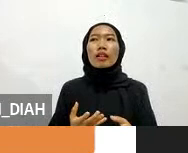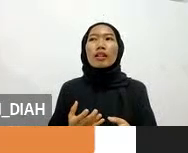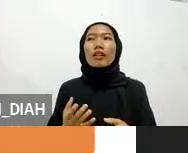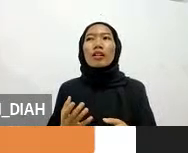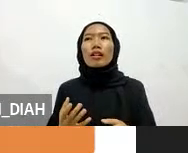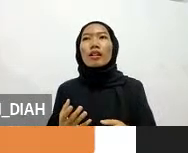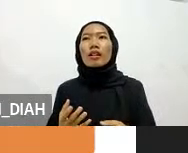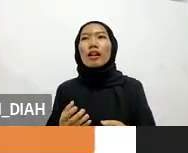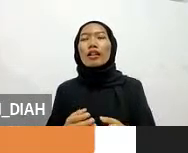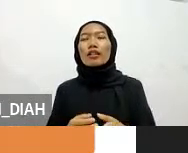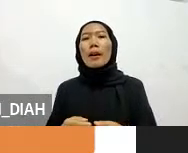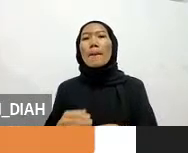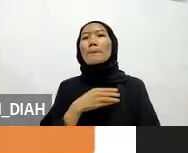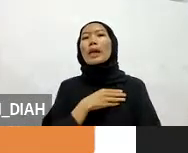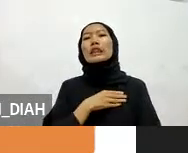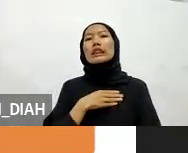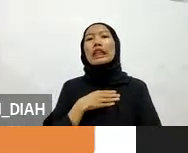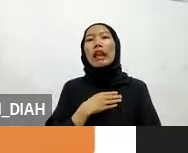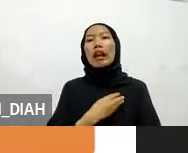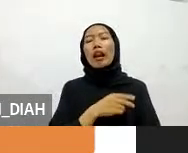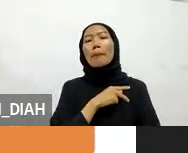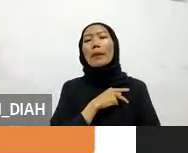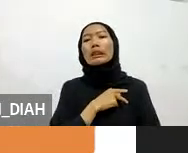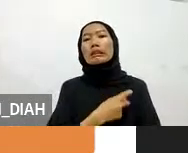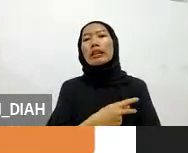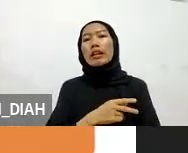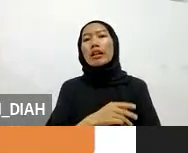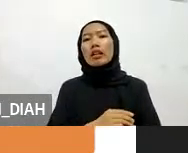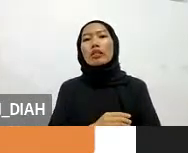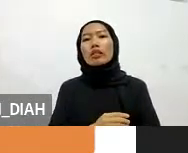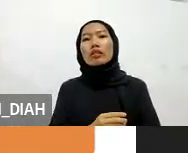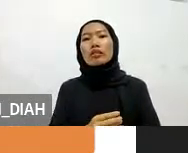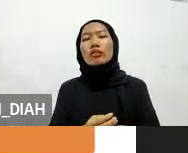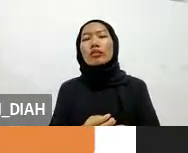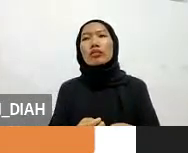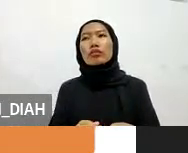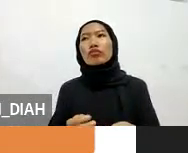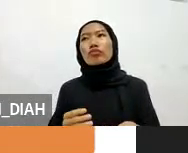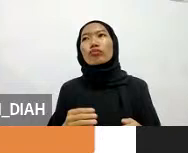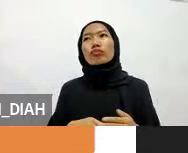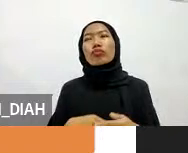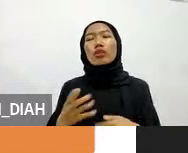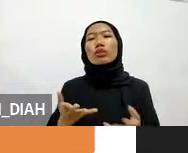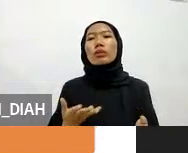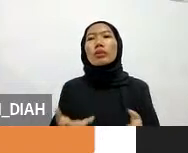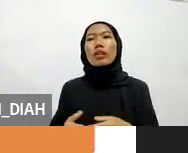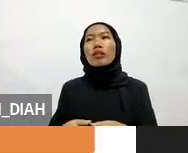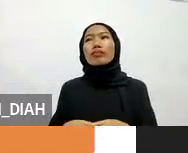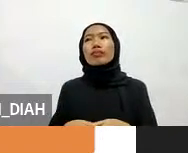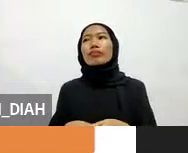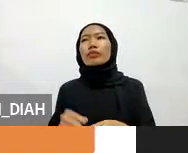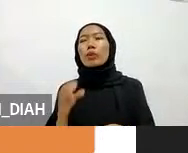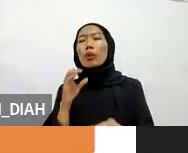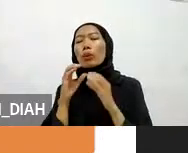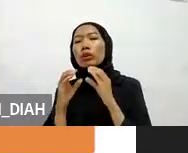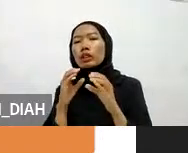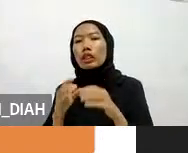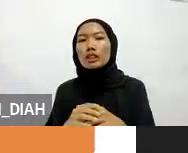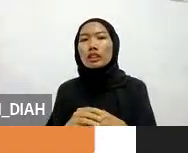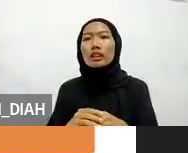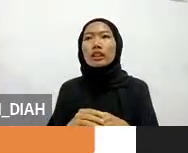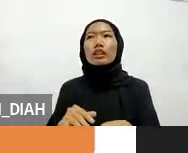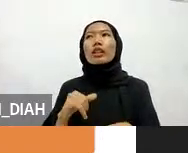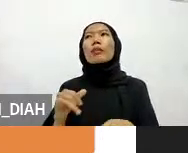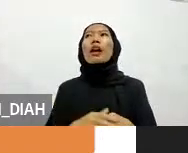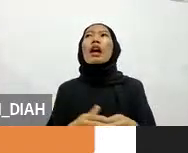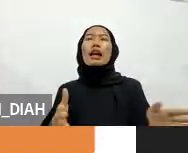ini terapinya, dan sudah gitu kan. Masalah komunikasi, masalah penerimaan, masalah sensitivitas itu sedikit sekali